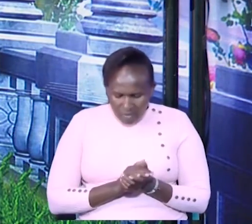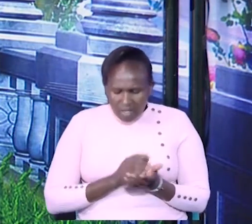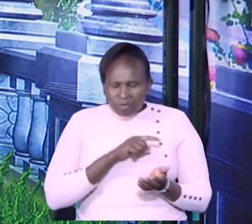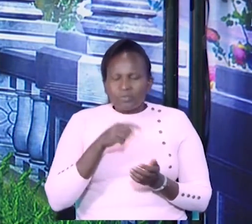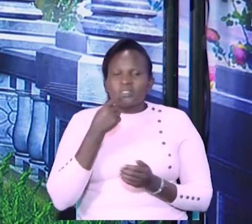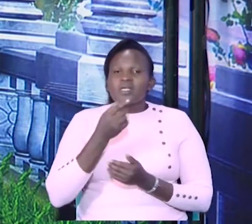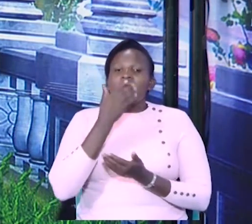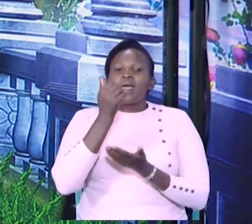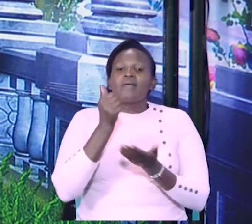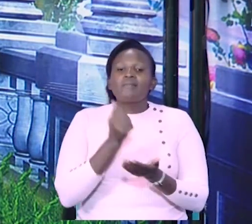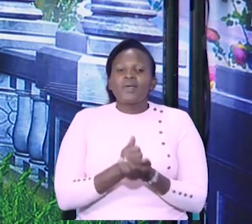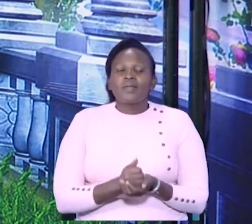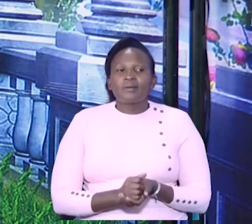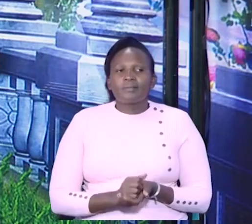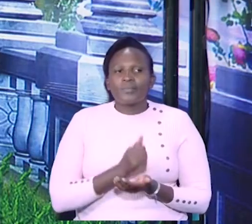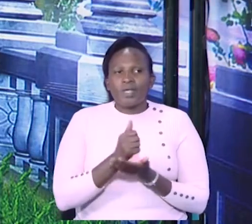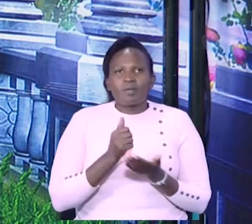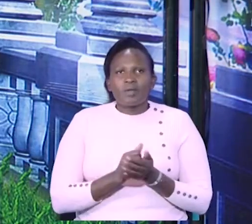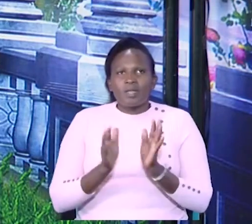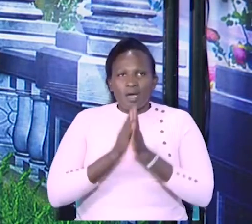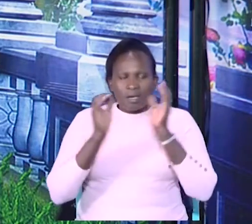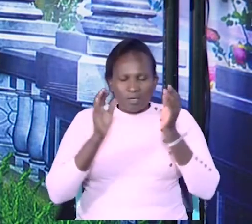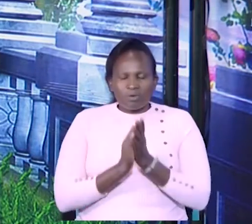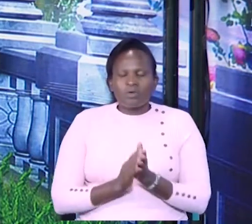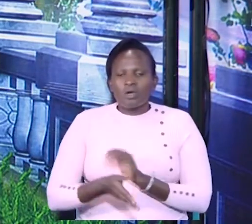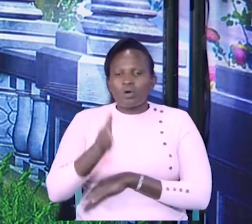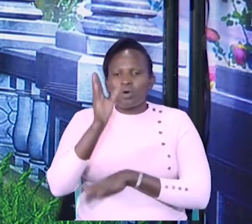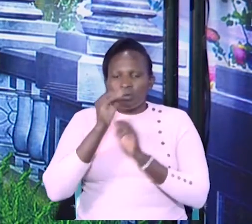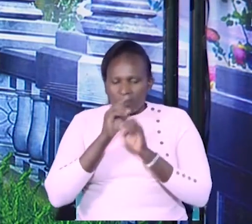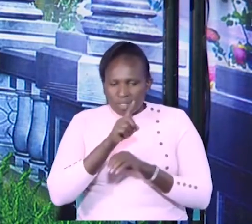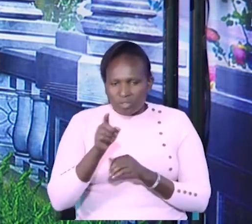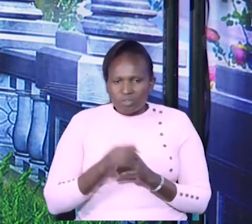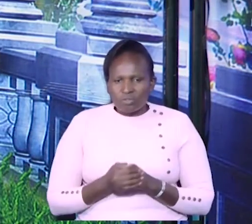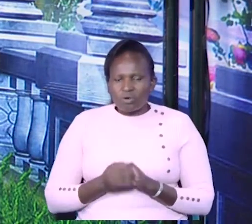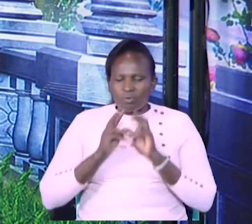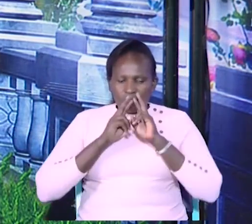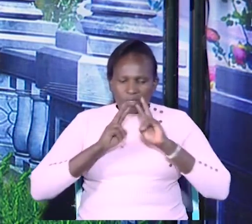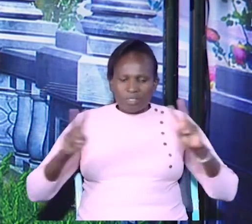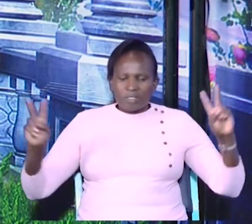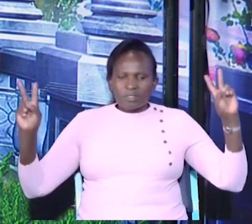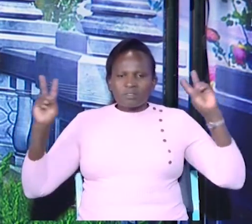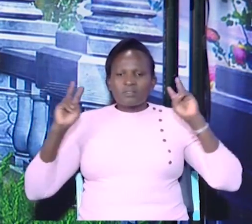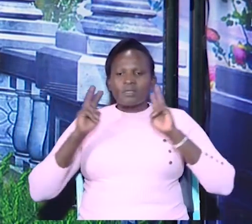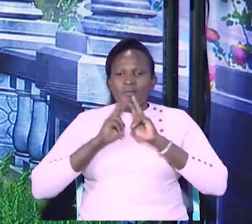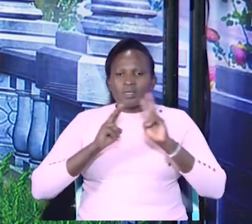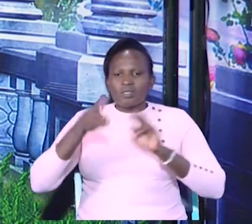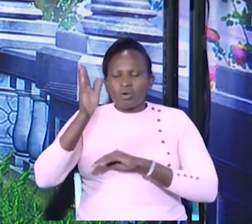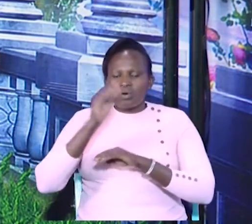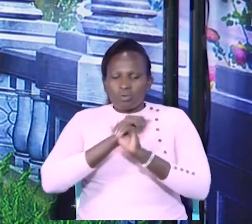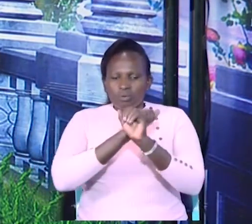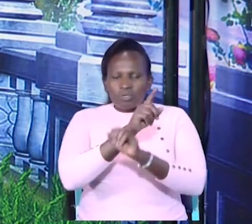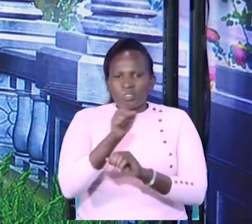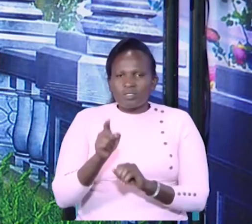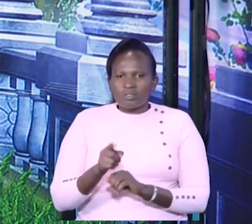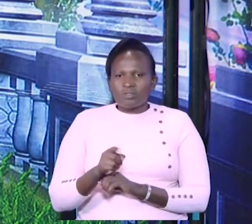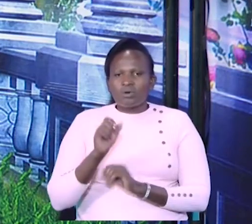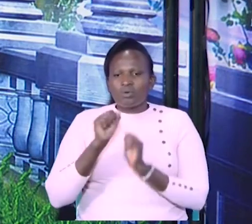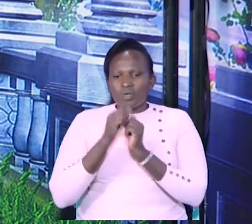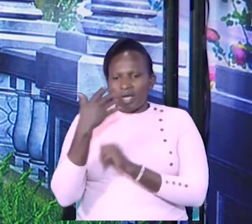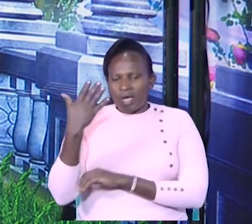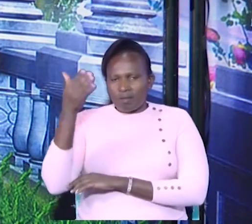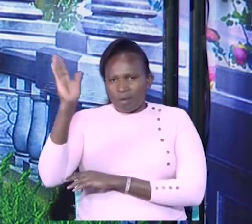Tuseme amen. Amen. Hallelujah. So God bless you. Shalom. Mungu akulinde na mkono